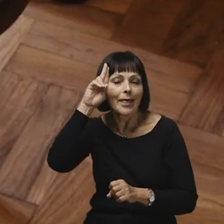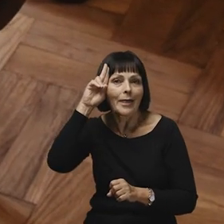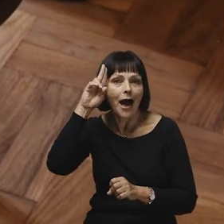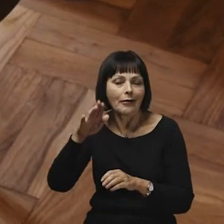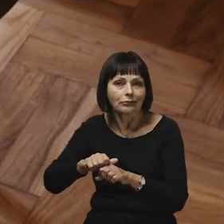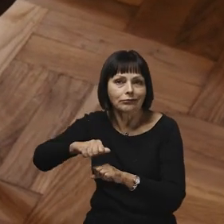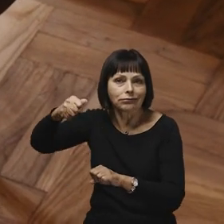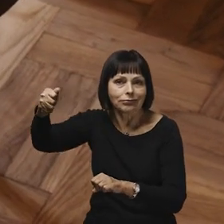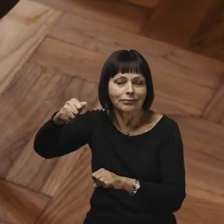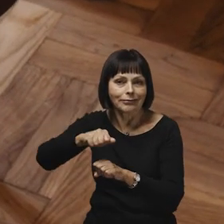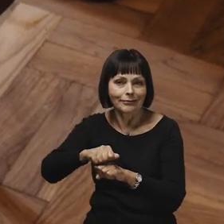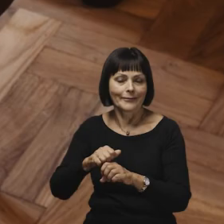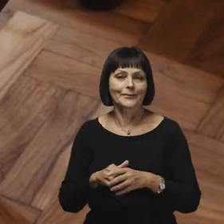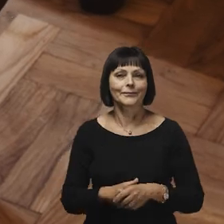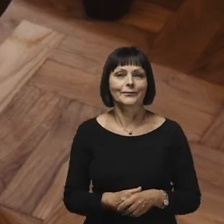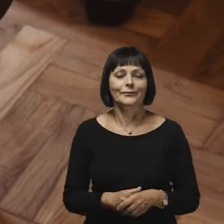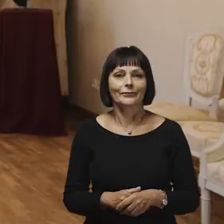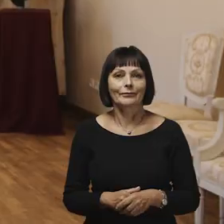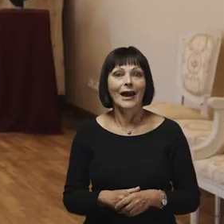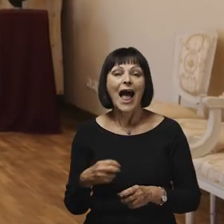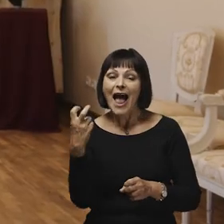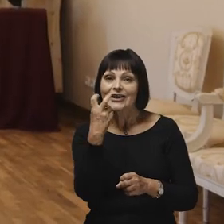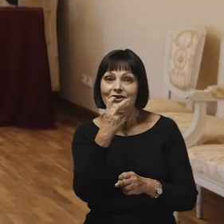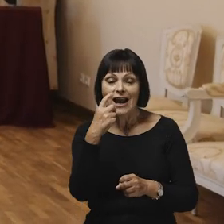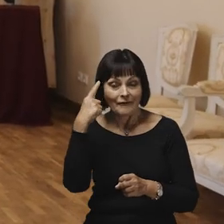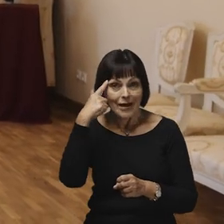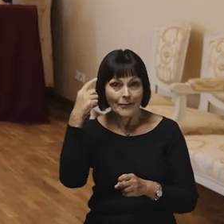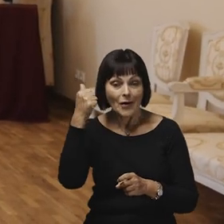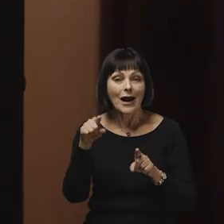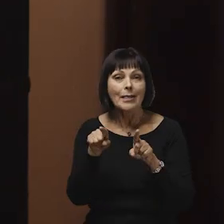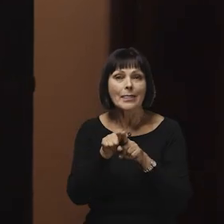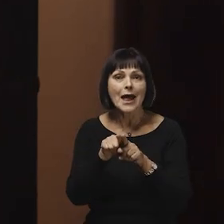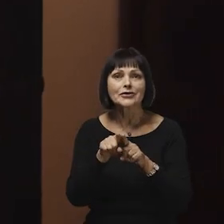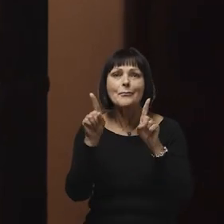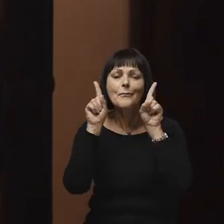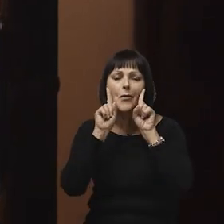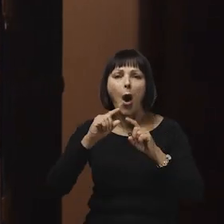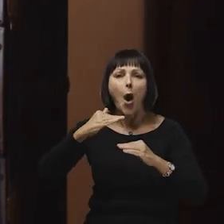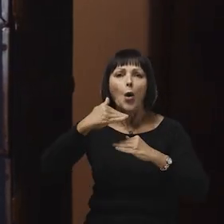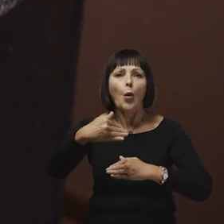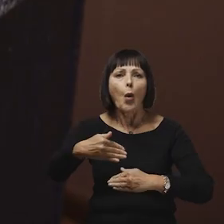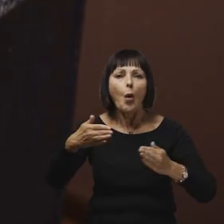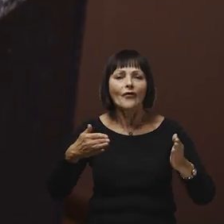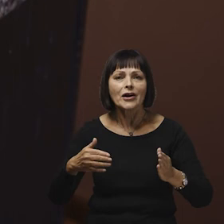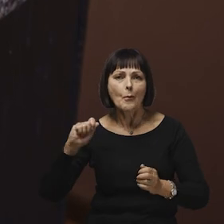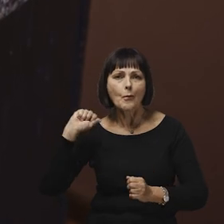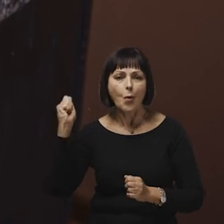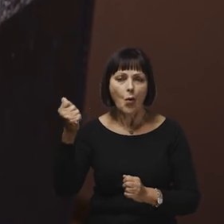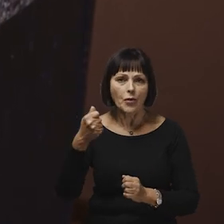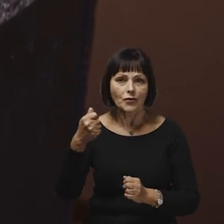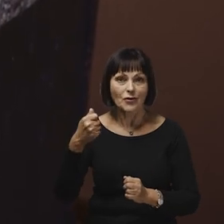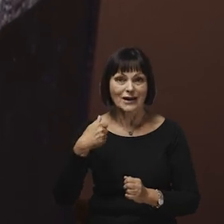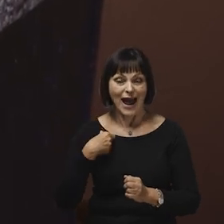taboretu z wyjmowanym ceramicznym wnętrzem. Ciekawą pamiątką są także oryginalne kufry podróżne Paderewskiego.